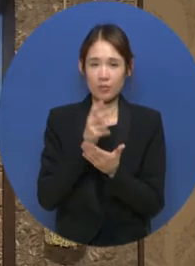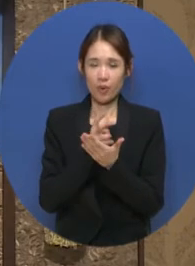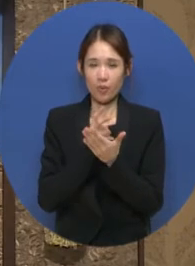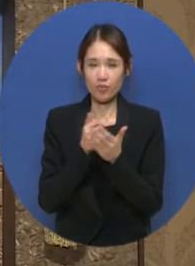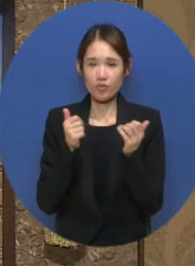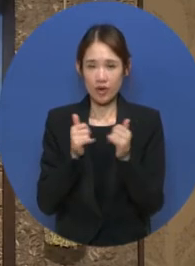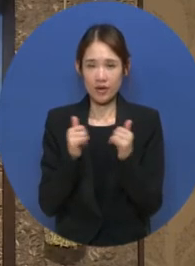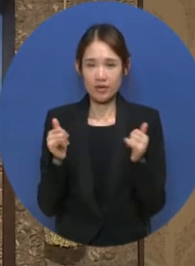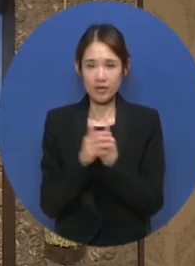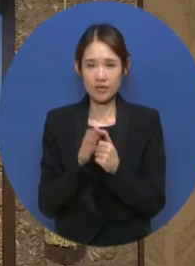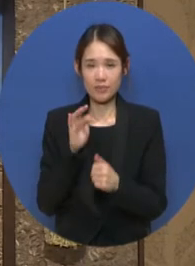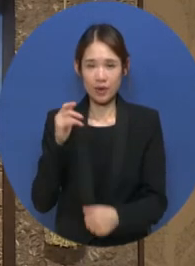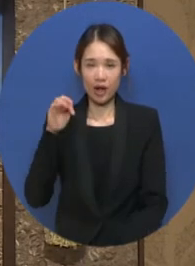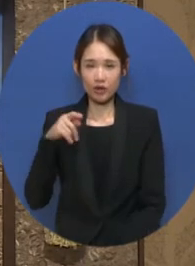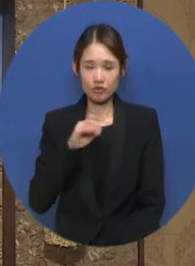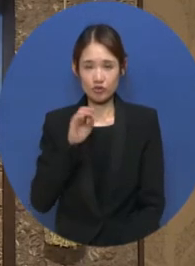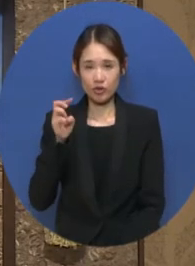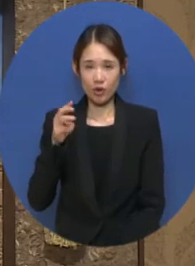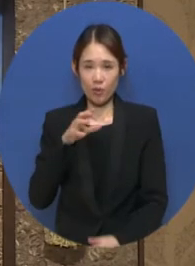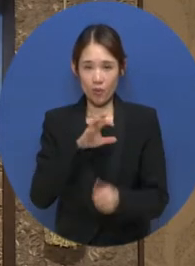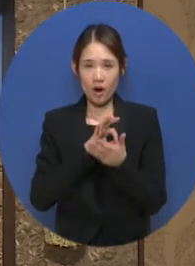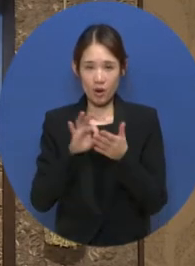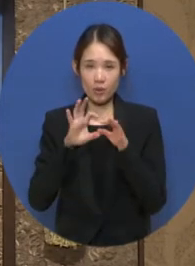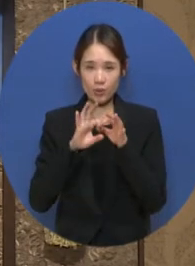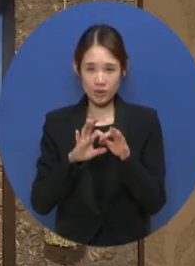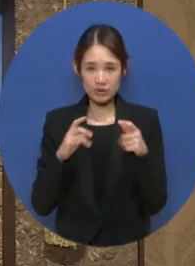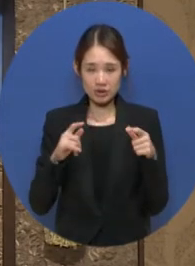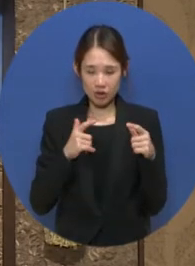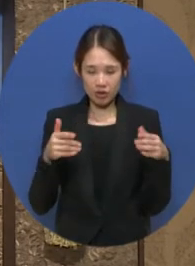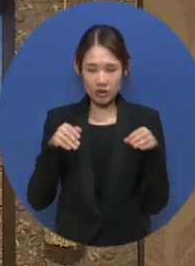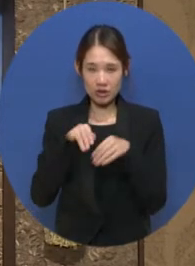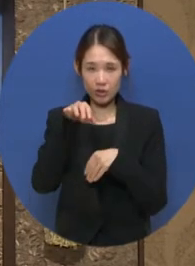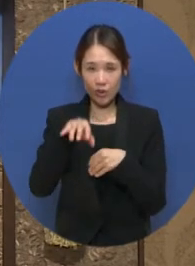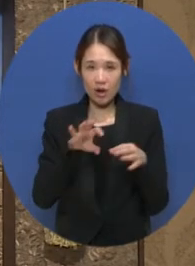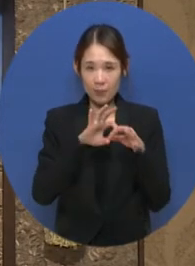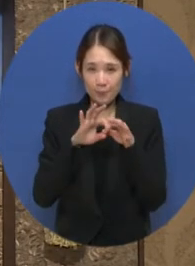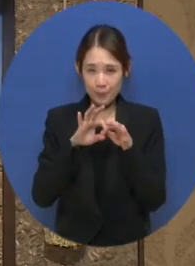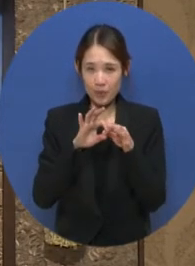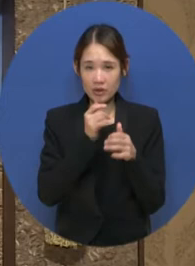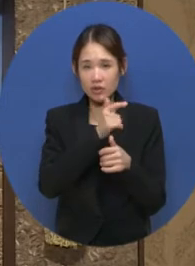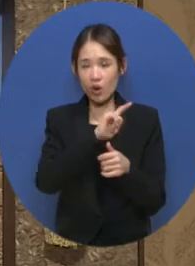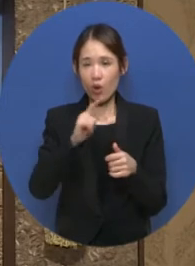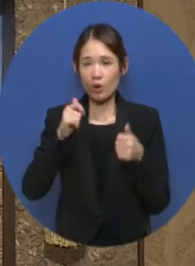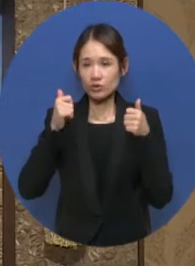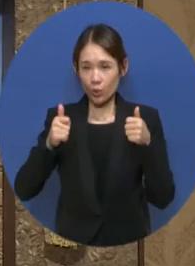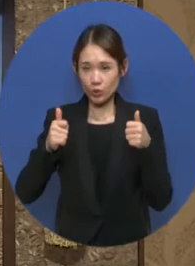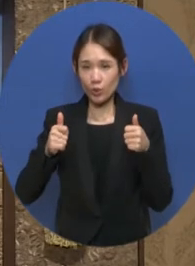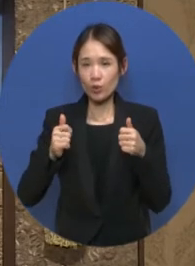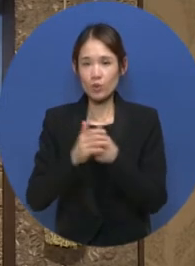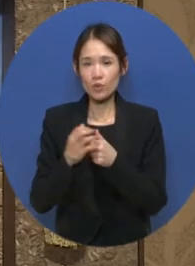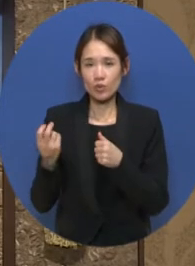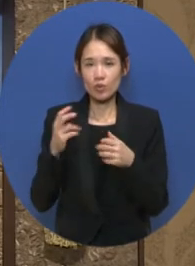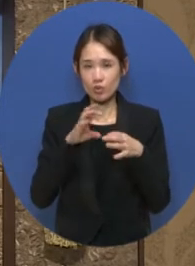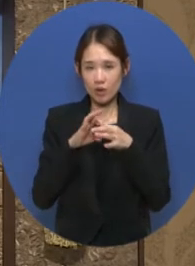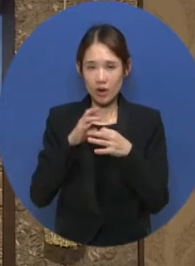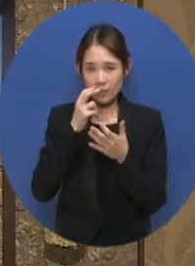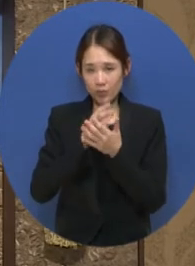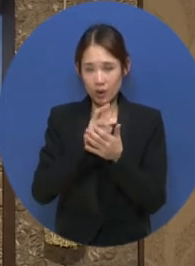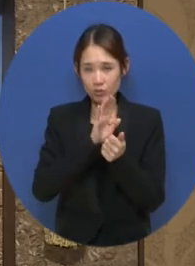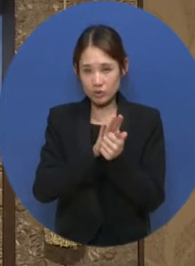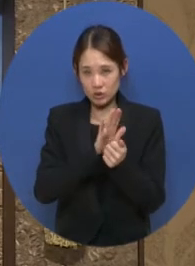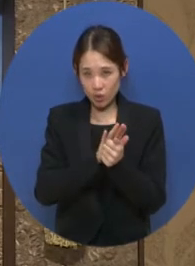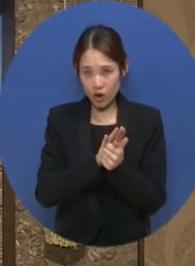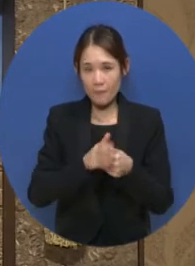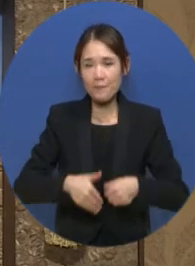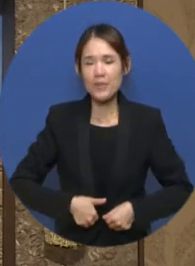2 메뉴얼을 좀 져 활용을 해서 이제 지역이 간에서 벌어지고 있는 여러가지 이제 소송과 관련 되거나 또 법률이 치워 법률지원